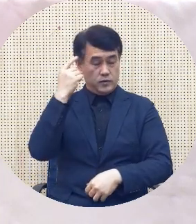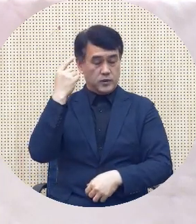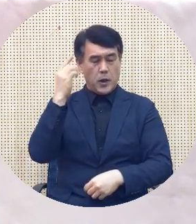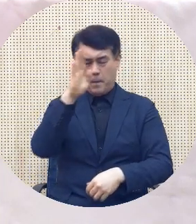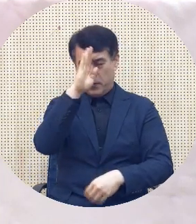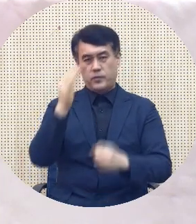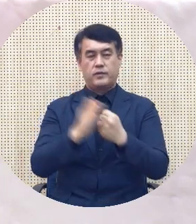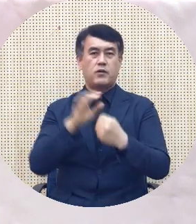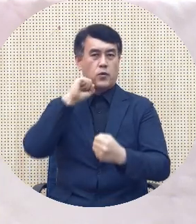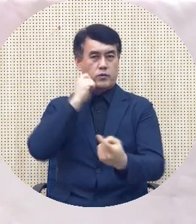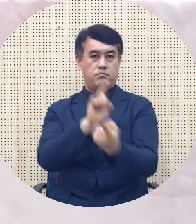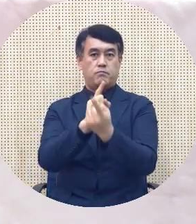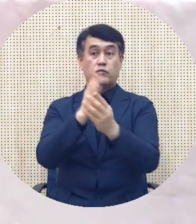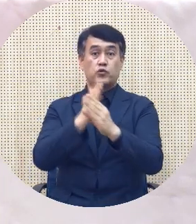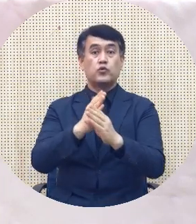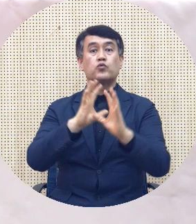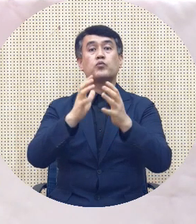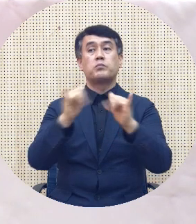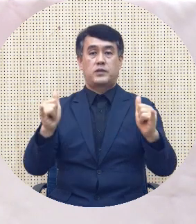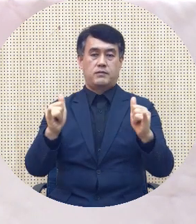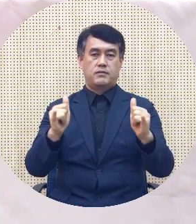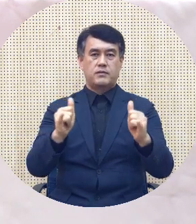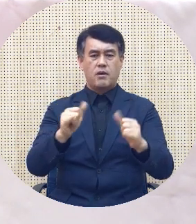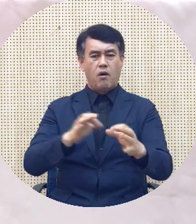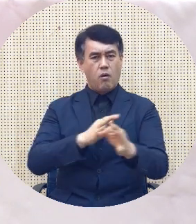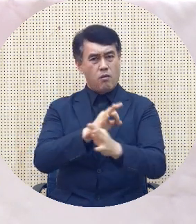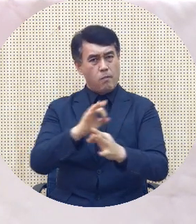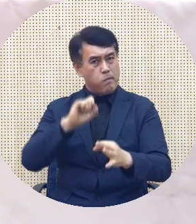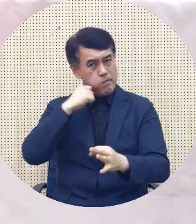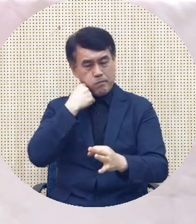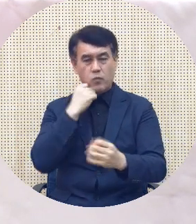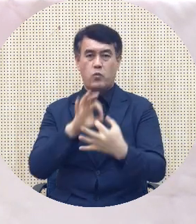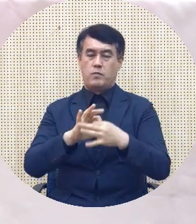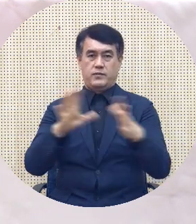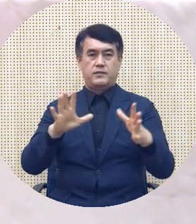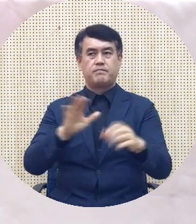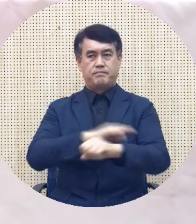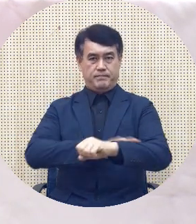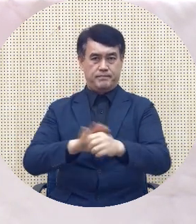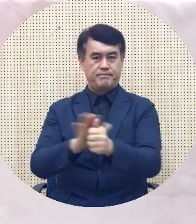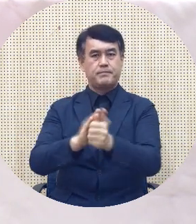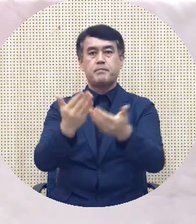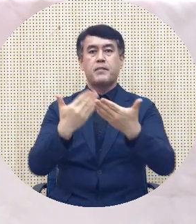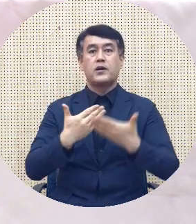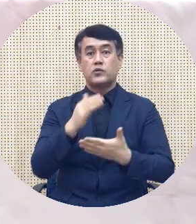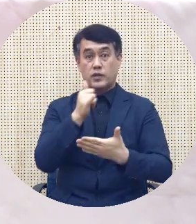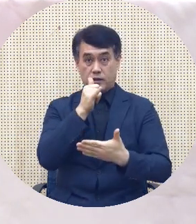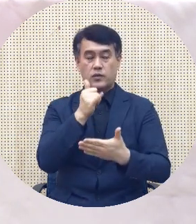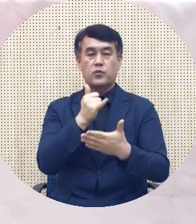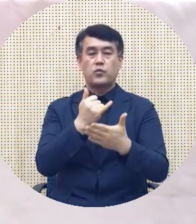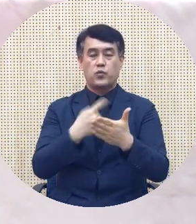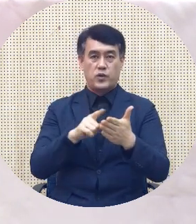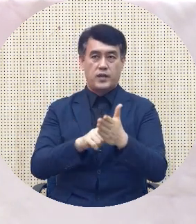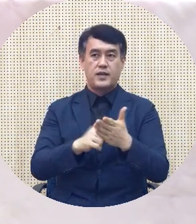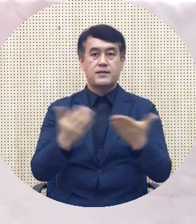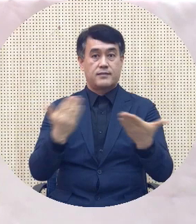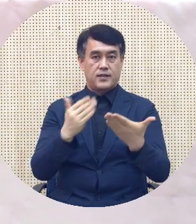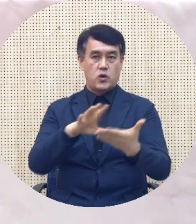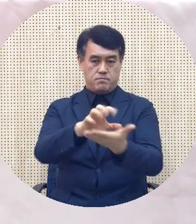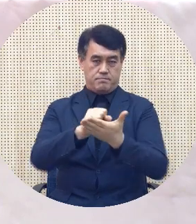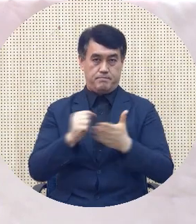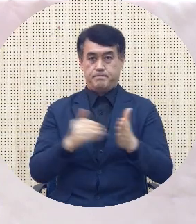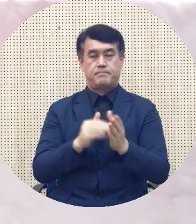어려움을 겪고 계시는 국민들이 경제적 여건에 관계없이 적기에 치료를 받으실 수 있도록 치료비 지원 사업을